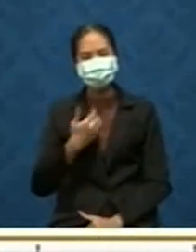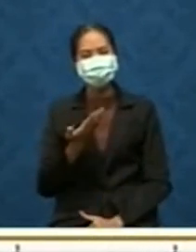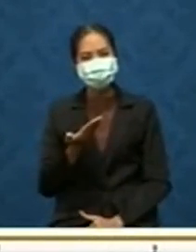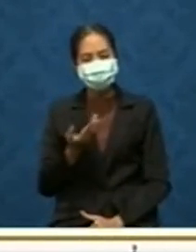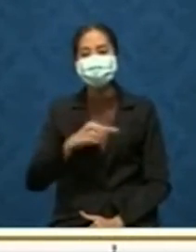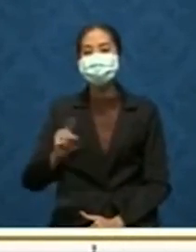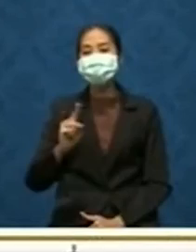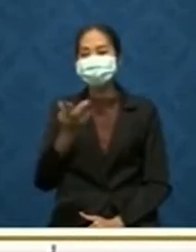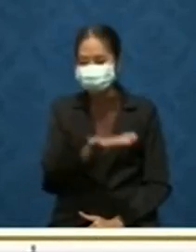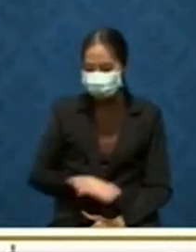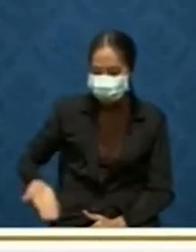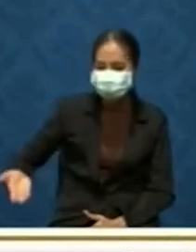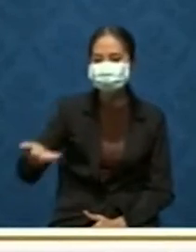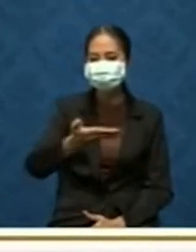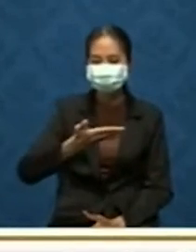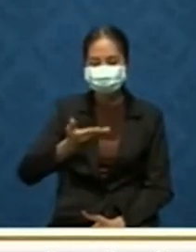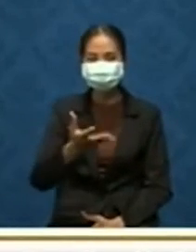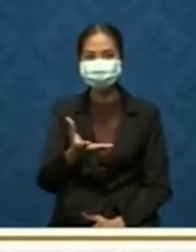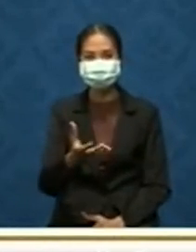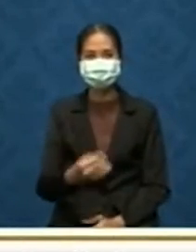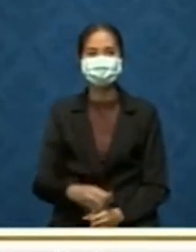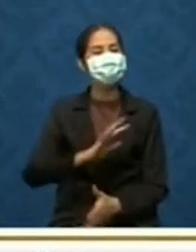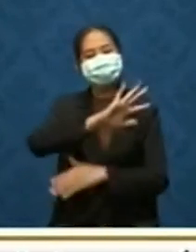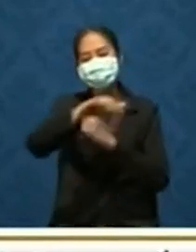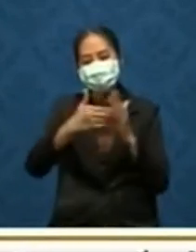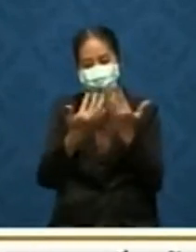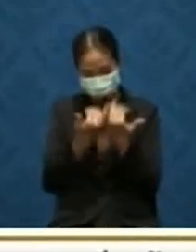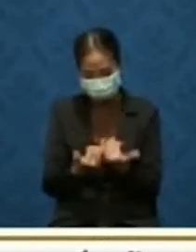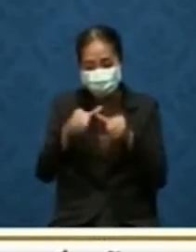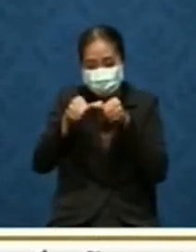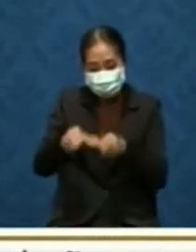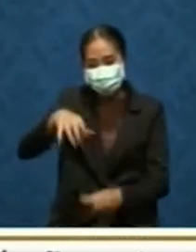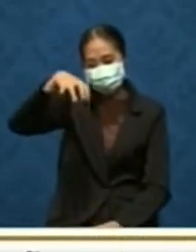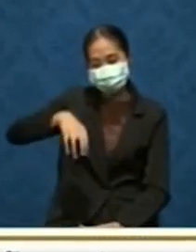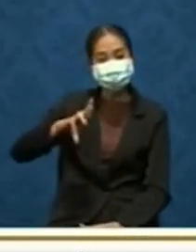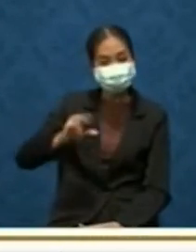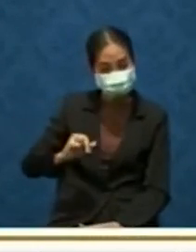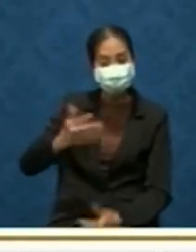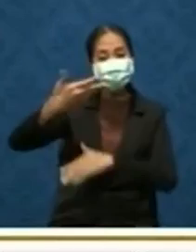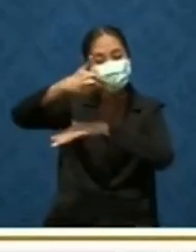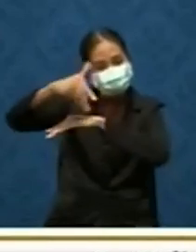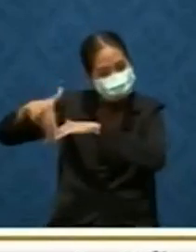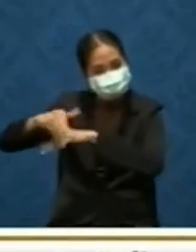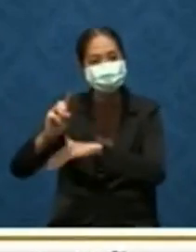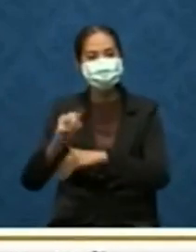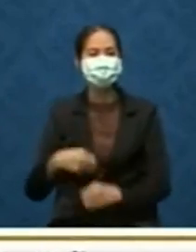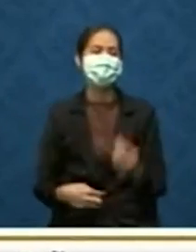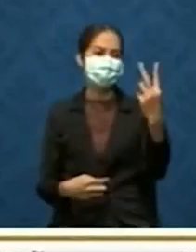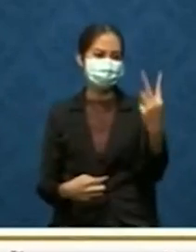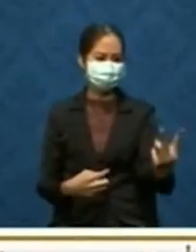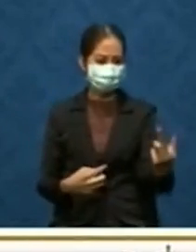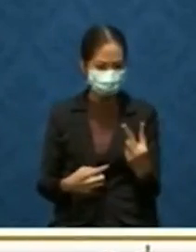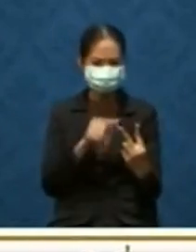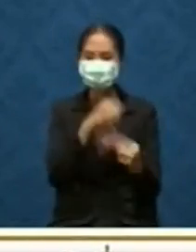ทุกคนที่อยู่ในสภาแห่งนี้ทุกคนที่อยู่นอกสภาแห่งนี้ว่าเรื่องที่คุณตะวันและคุณแบมทำอยู่นั้นเป็นเรื่องของ